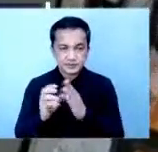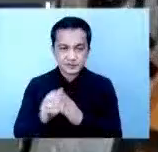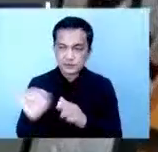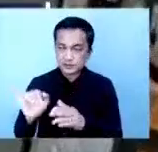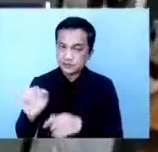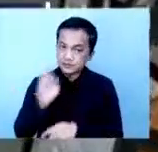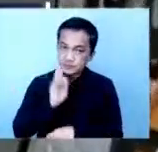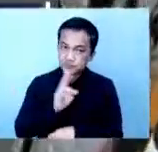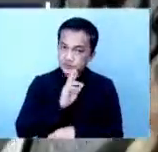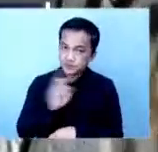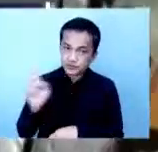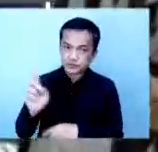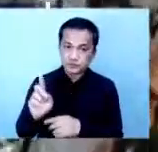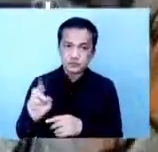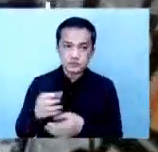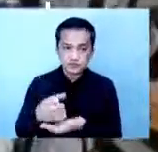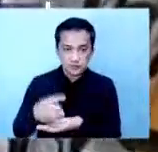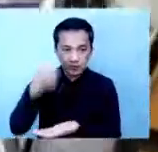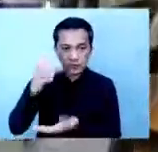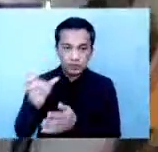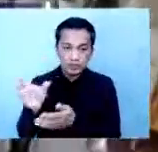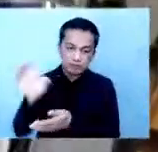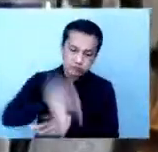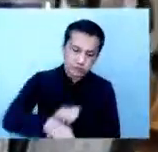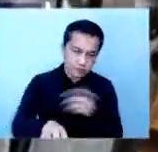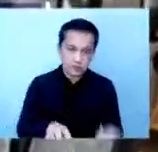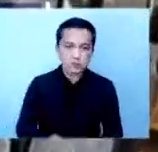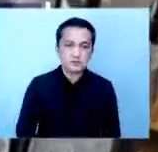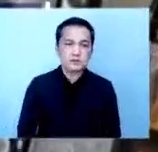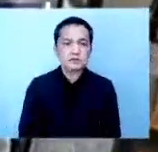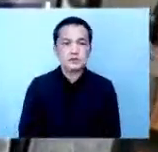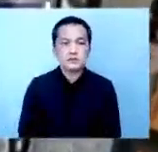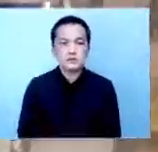ito. Naglaglagan ang mga bote ng ala.